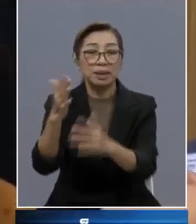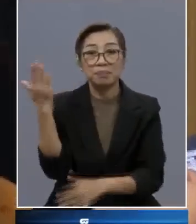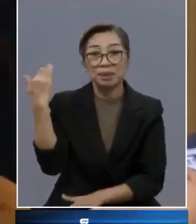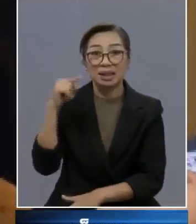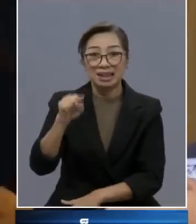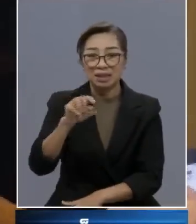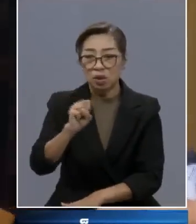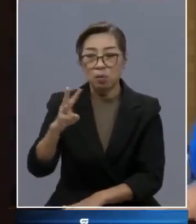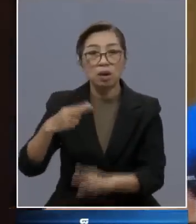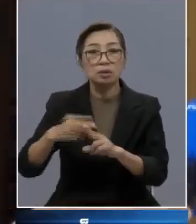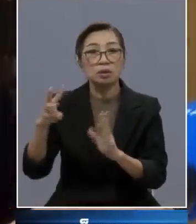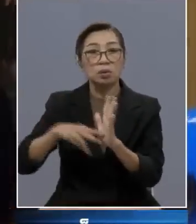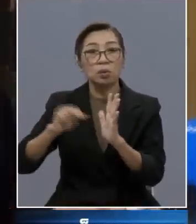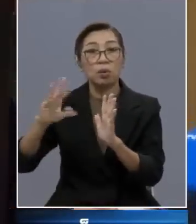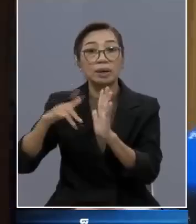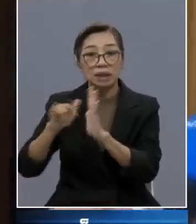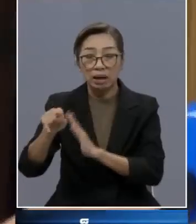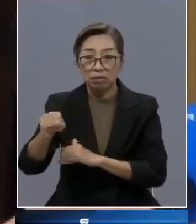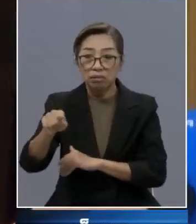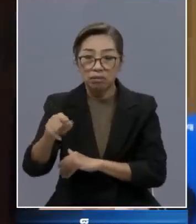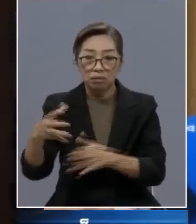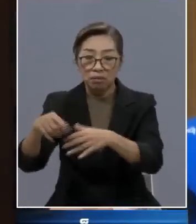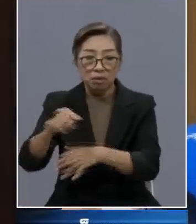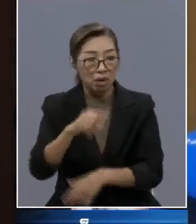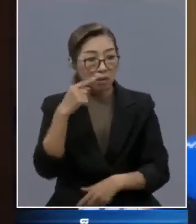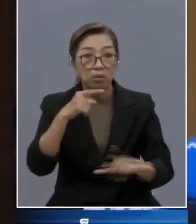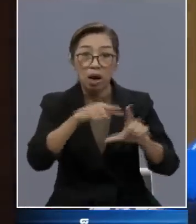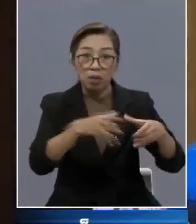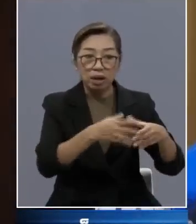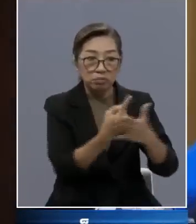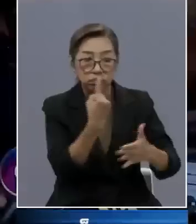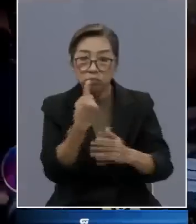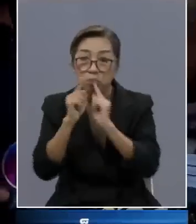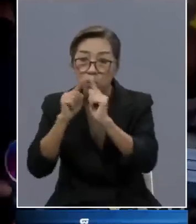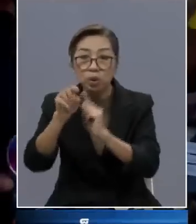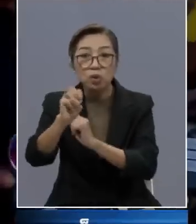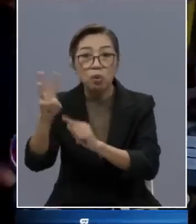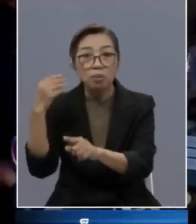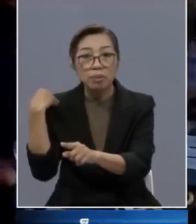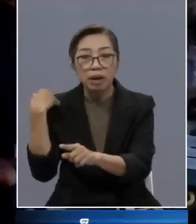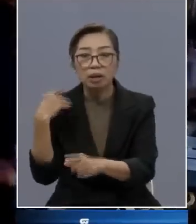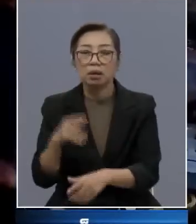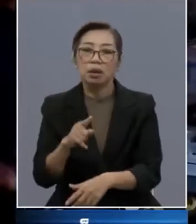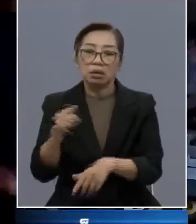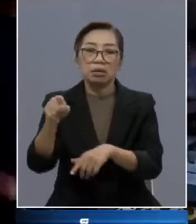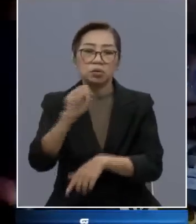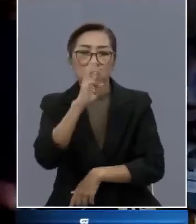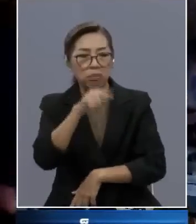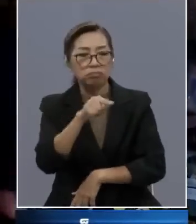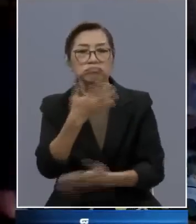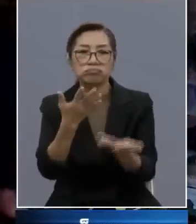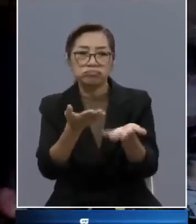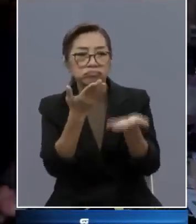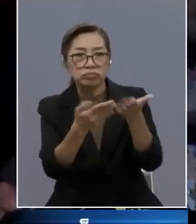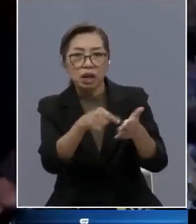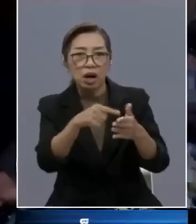ถามว่าอ้าวแล้วก้าวไกลต้องมาคุยกับสวเพิ่มเติมด้วยหรือเปล่ า คุณชัยบอกว่าอันนี้มองเป็นเรื่องส่วนตัวอาจจะเป็นวิธีการหนึ่งในการสื่อสารระหว่างกันนะ